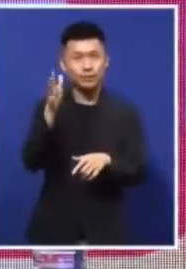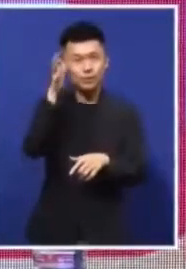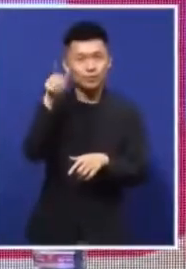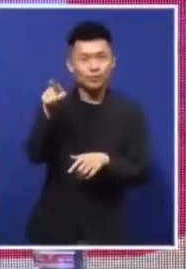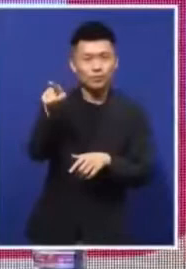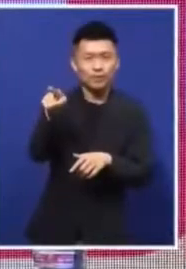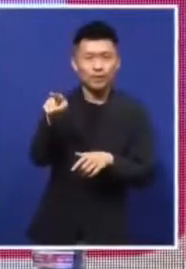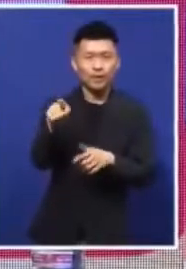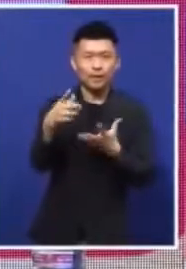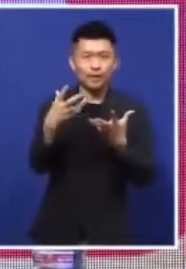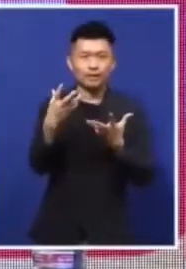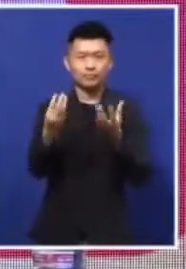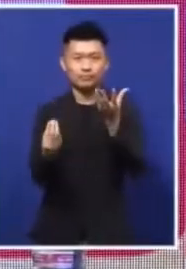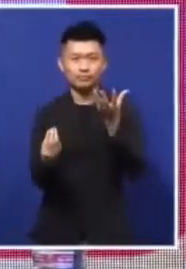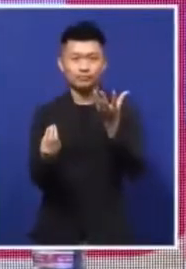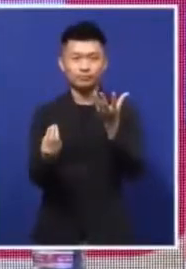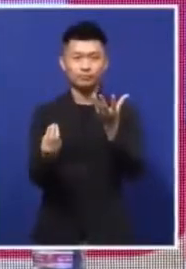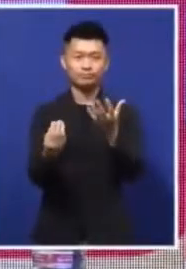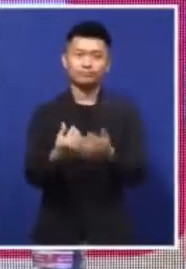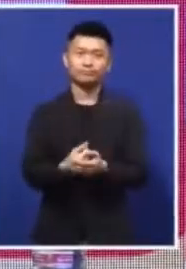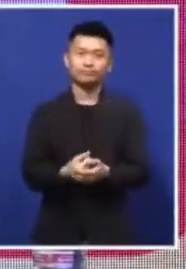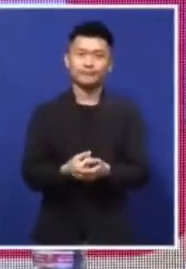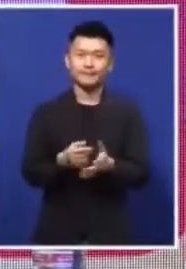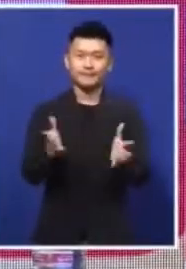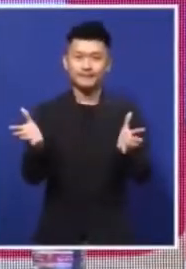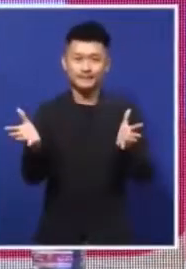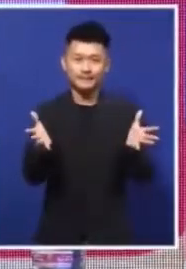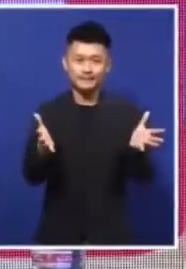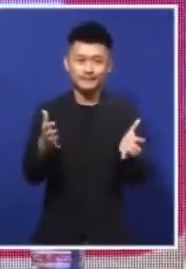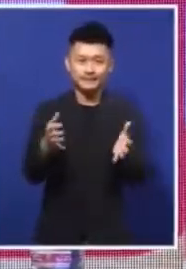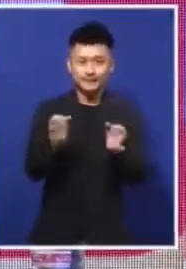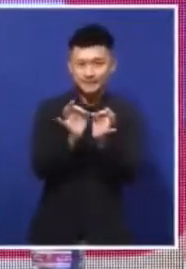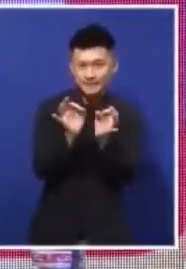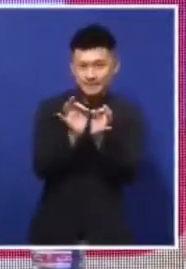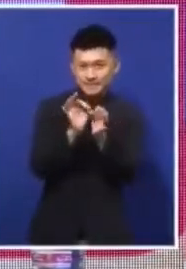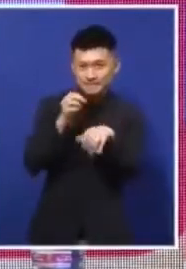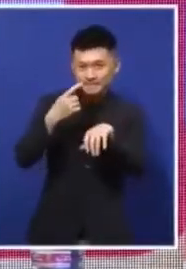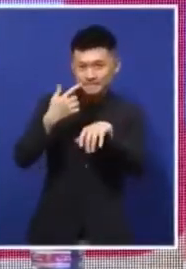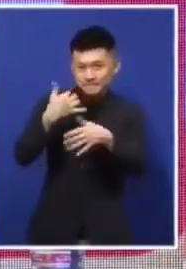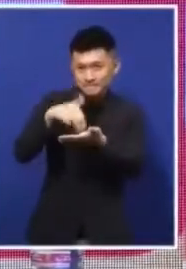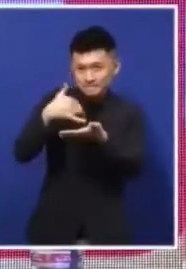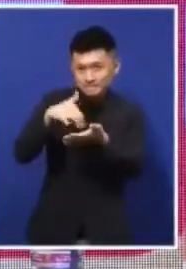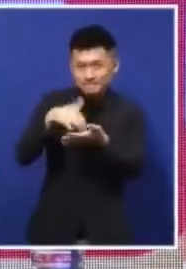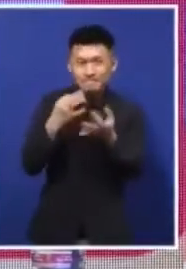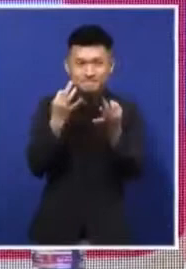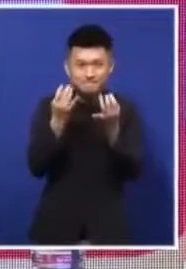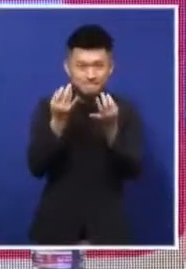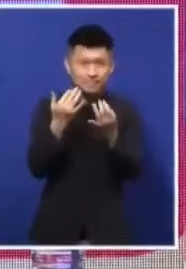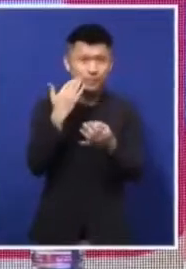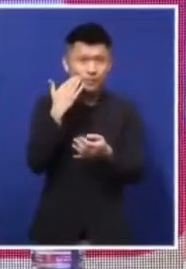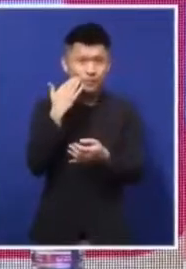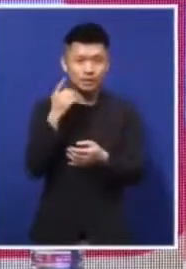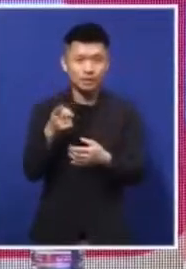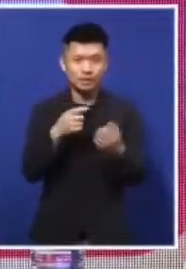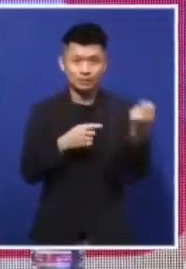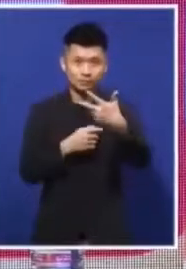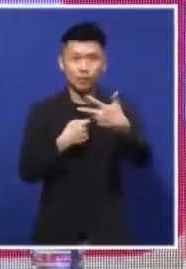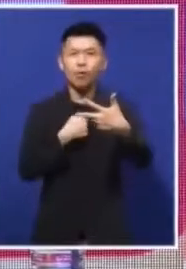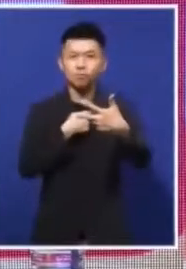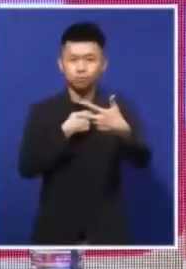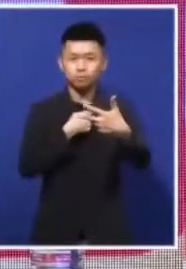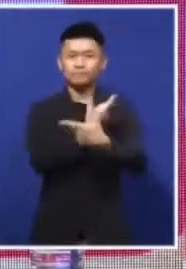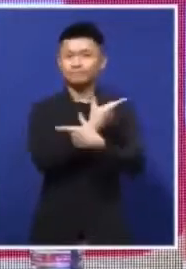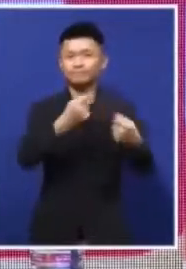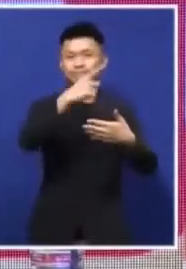中的几率。所以从这个博弈理论来讲，就是如果你这7种你都想要，当然就都勾，但是如果